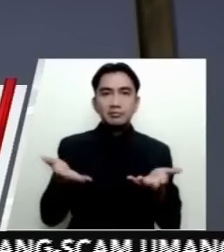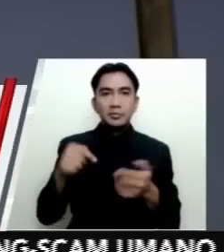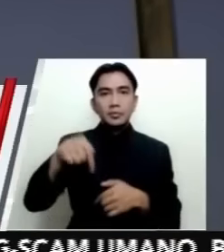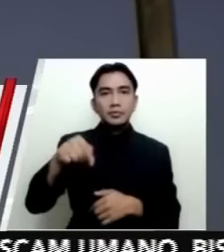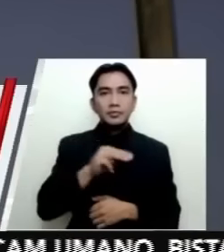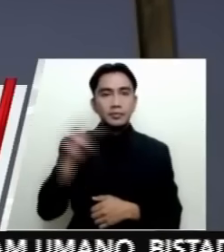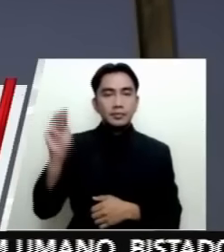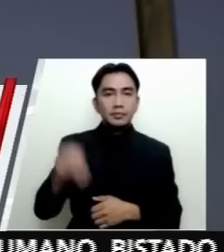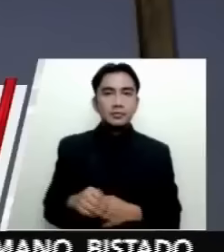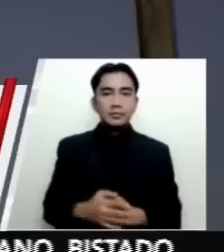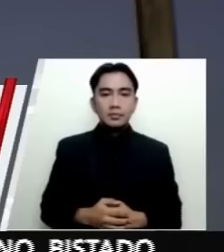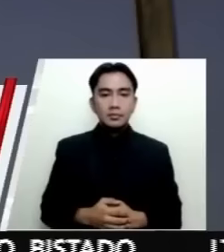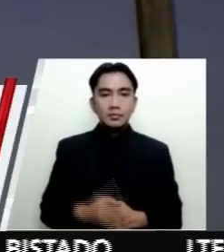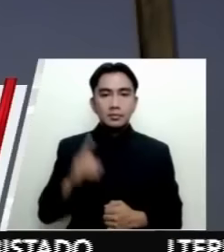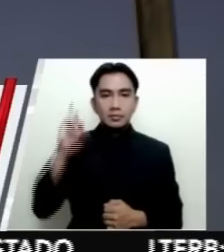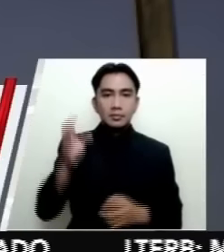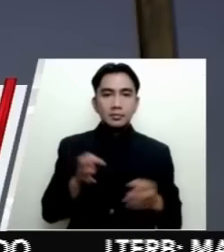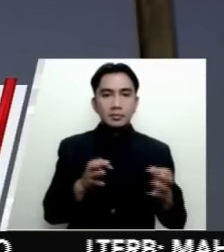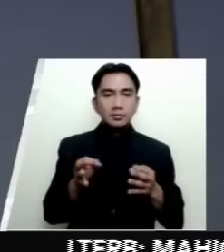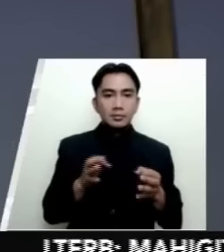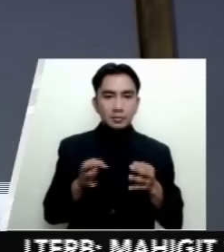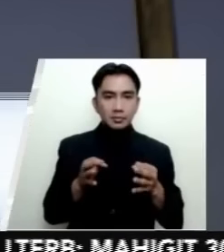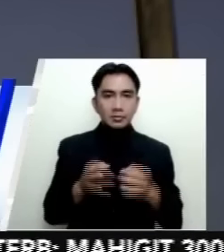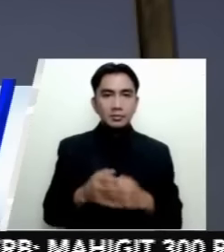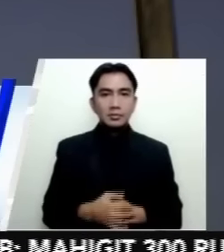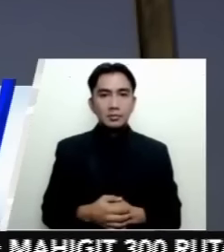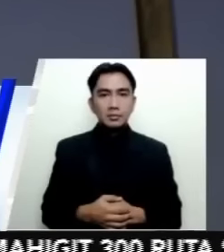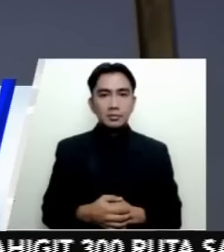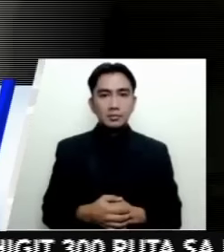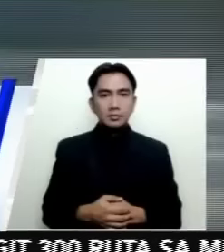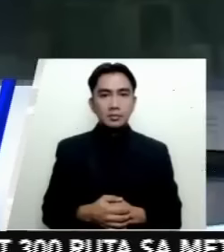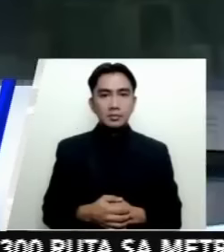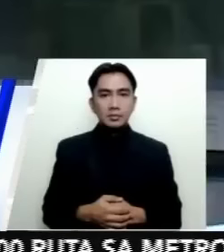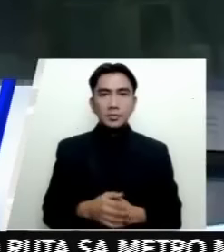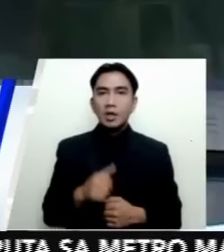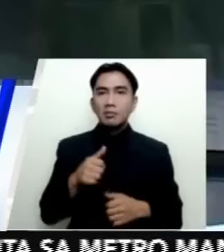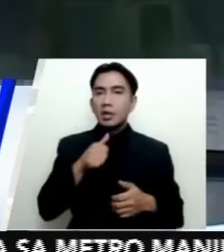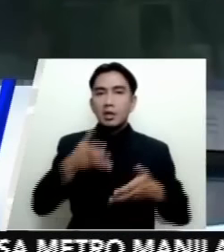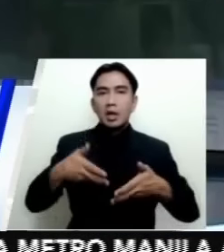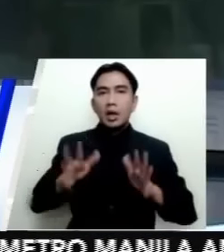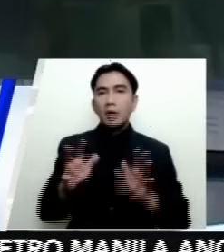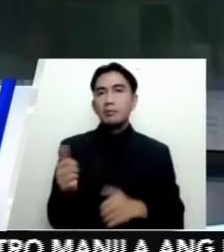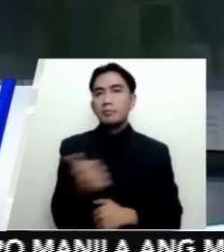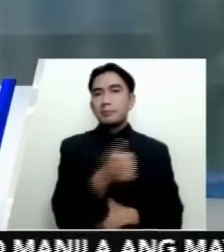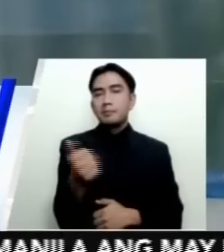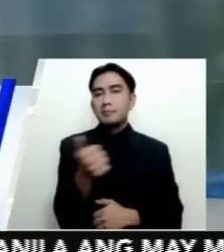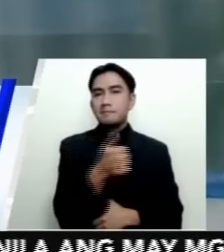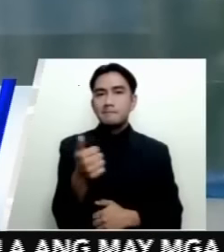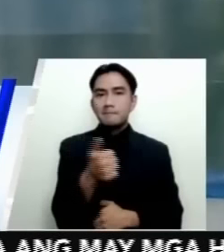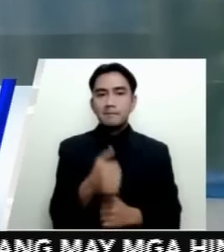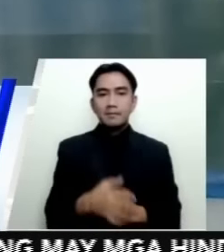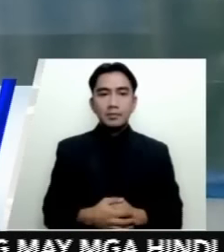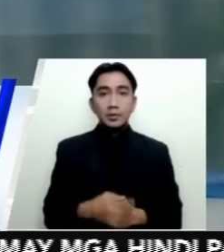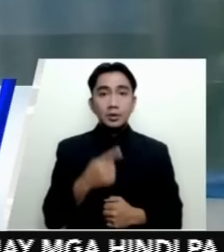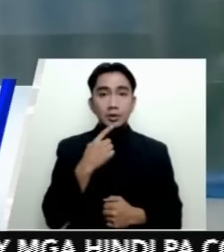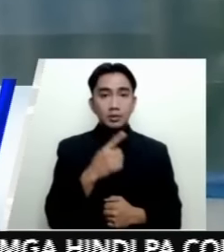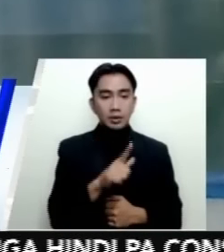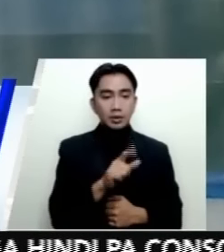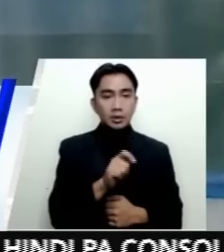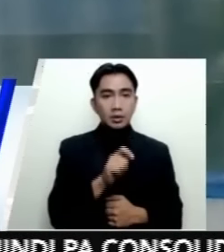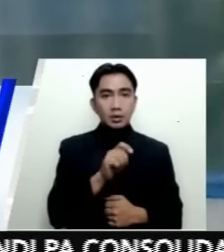pinapatakbo or... yun nga, either pinapatakbo pero kolorum naman. Right. Tingin naman ng LTFRB, wala na sa kalye ang mga hindi